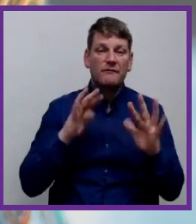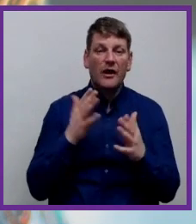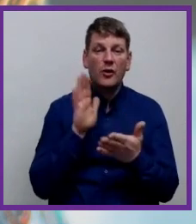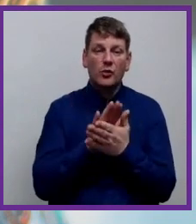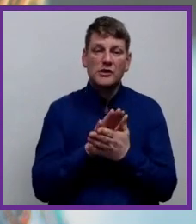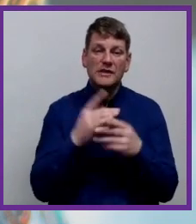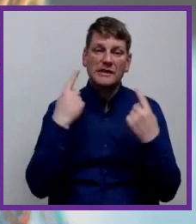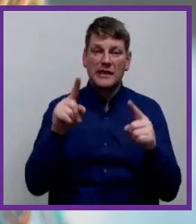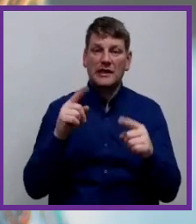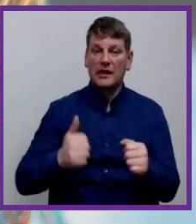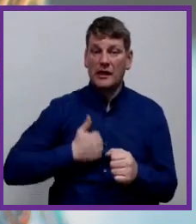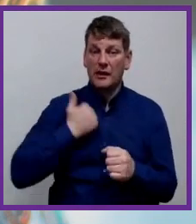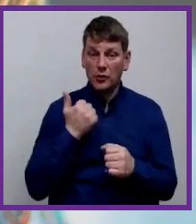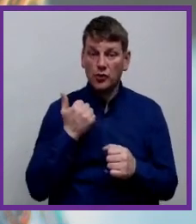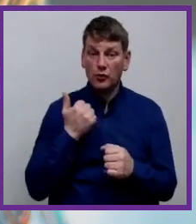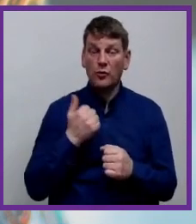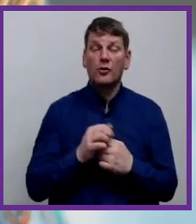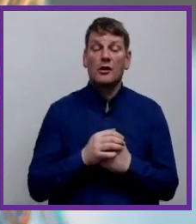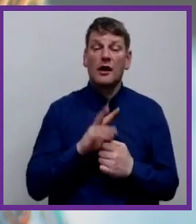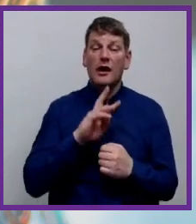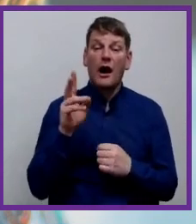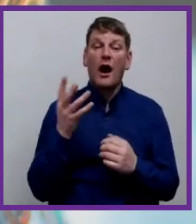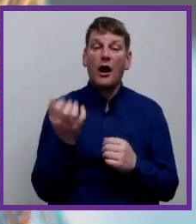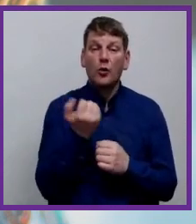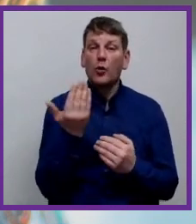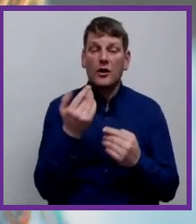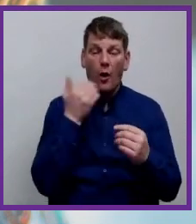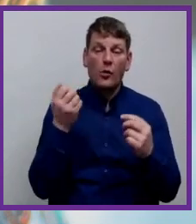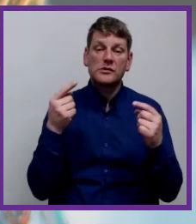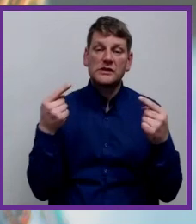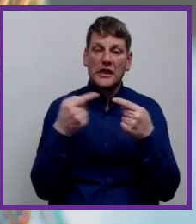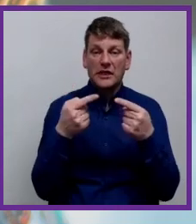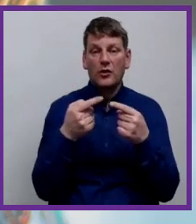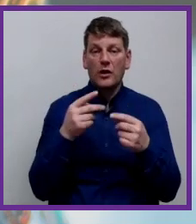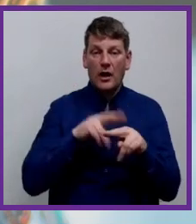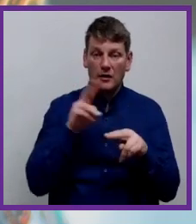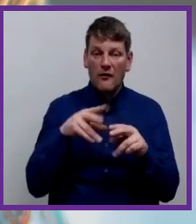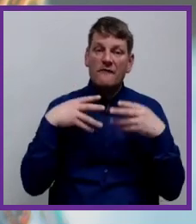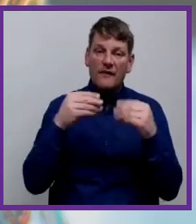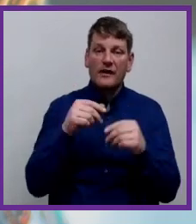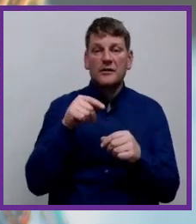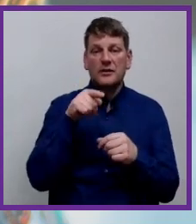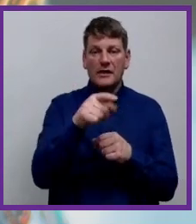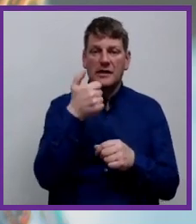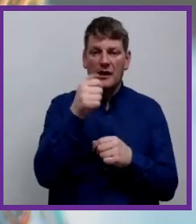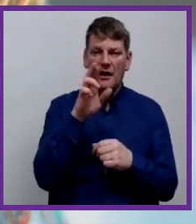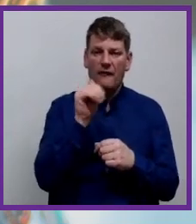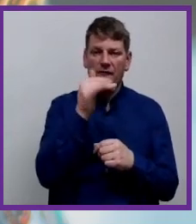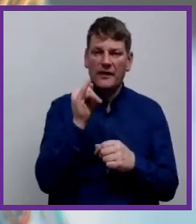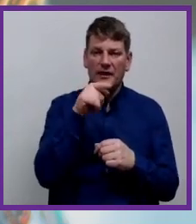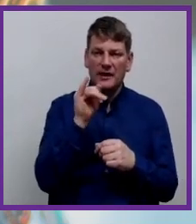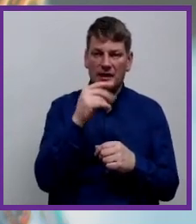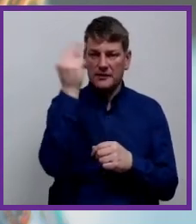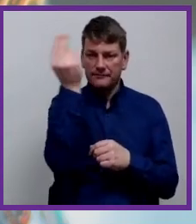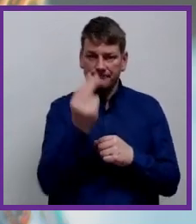cita īpašuma, uz īpašumu, kas, ar ko nav saskaņot atļauju, veikt šos te grafitī